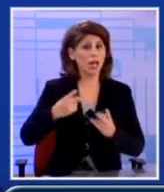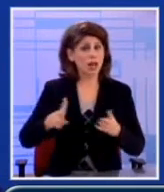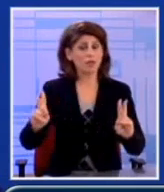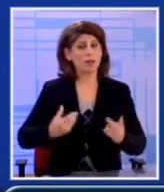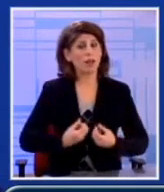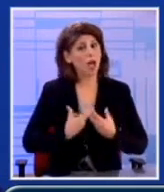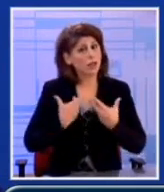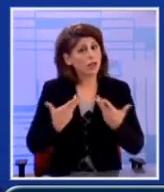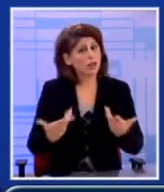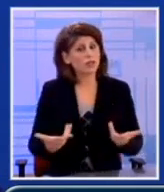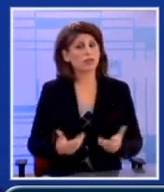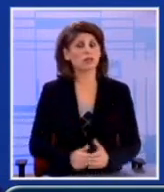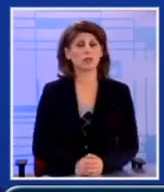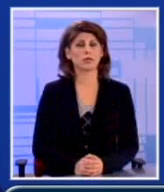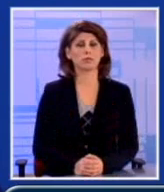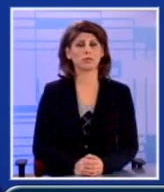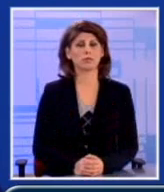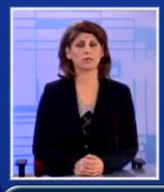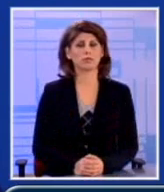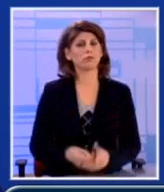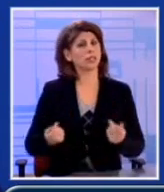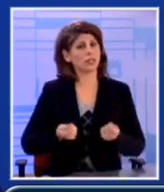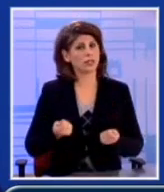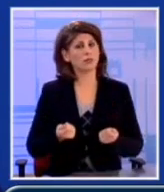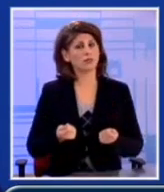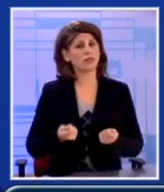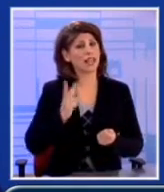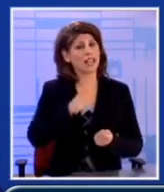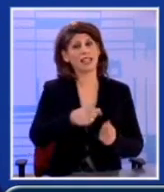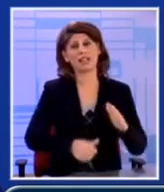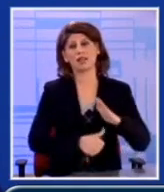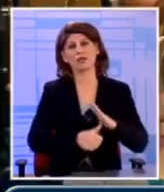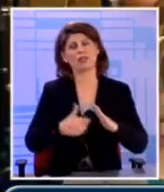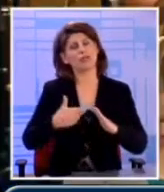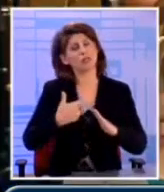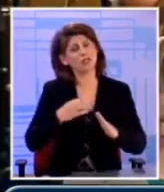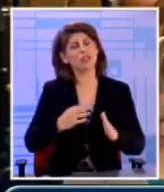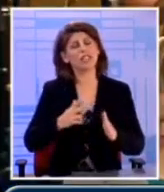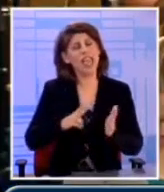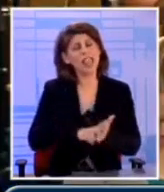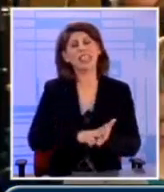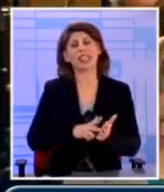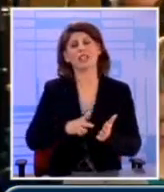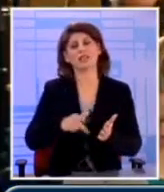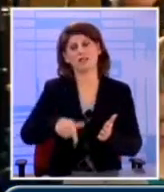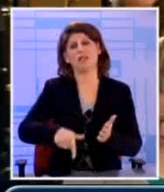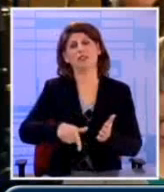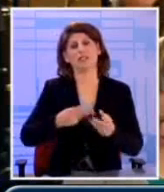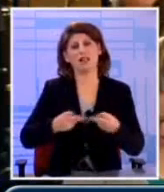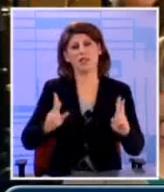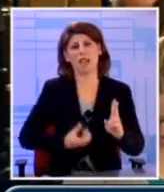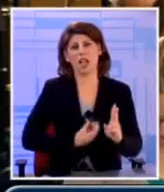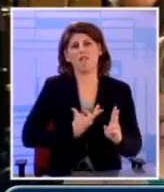ουσιαστικά χρησιμοποιείται κατά της Προέδρου που επιλέγει να την εγγυάται. Έρχομαι τώρα